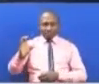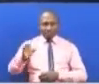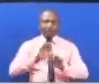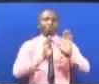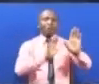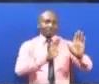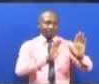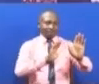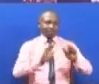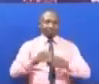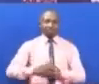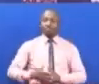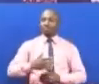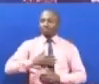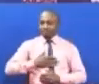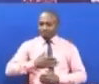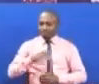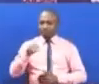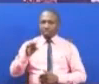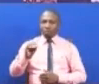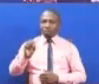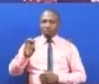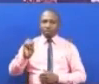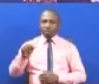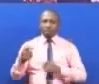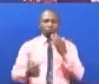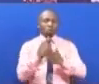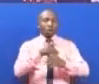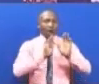Mwanza. Asante sana Moses Matthew kutoka huko jijini Mwanza. Mtazamaji, na mada yetu hii